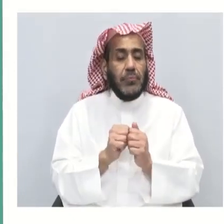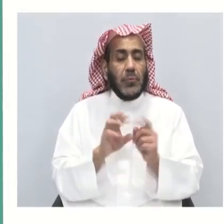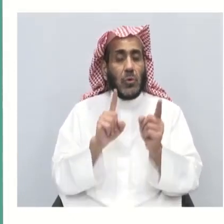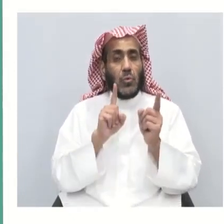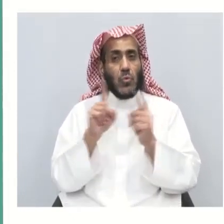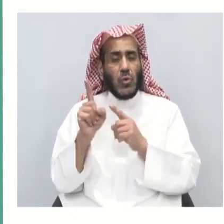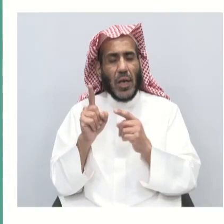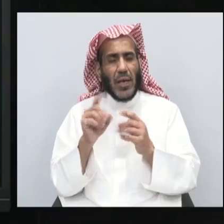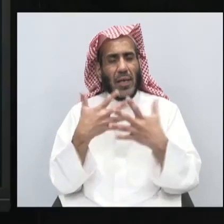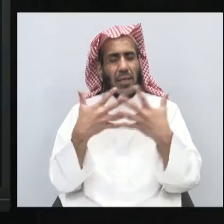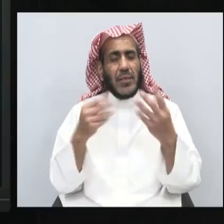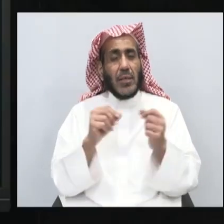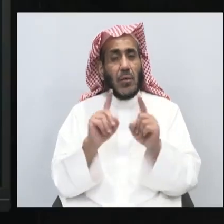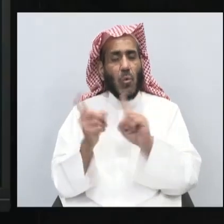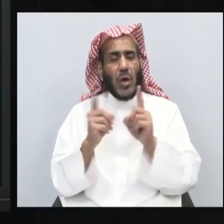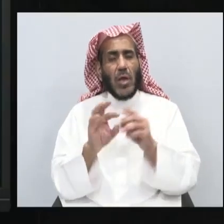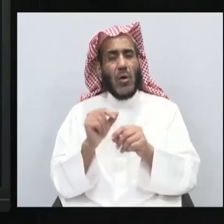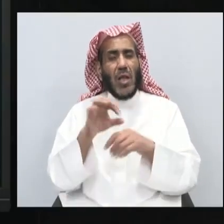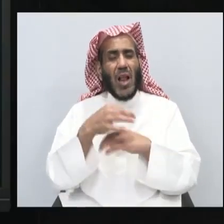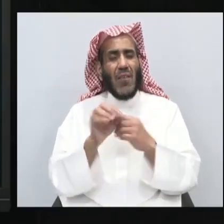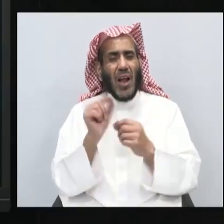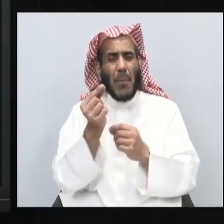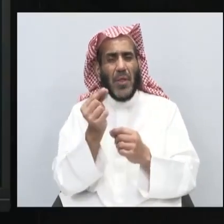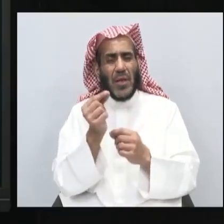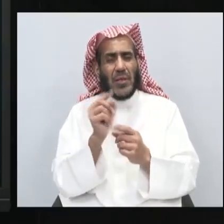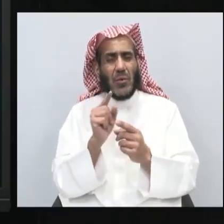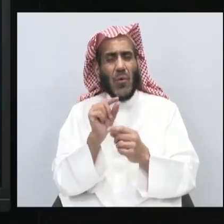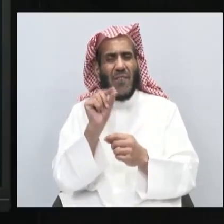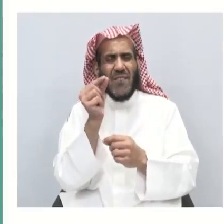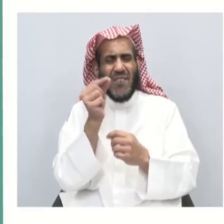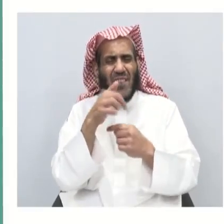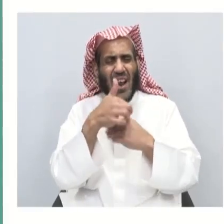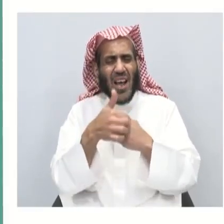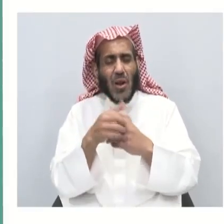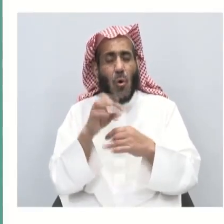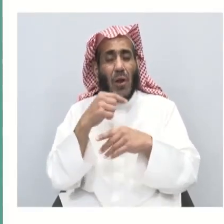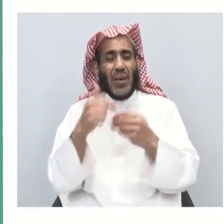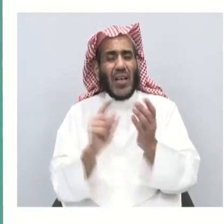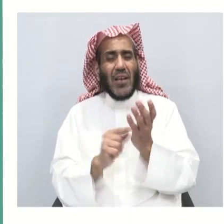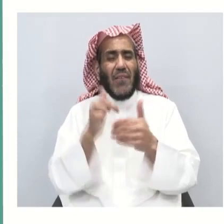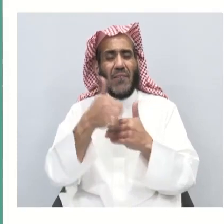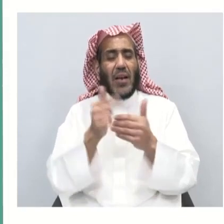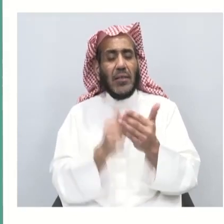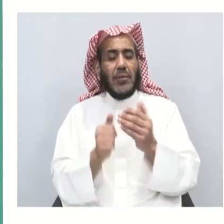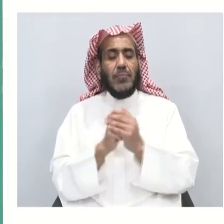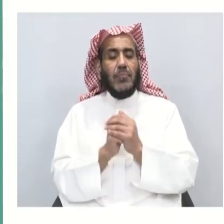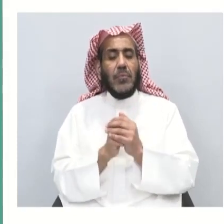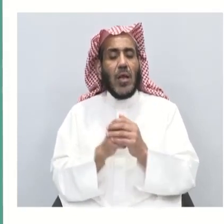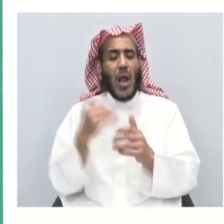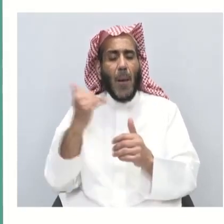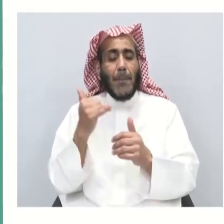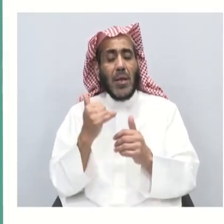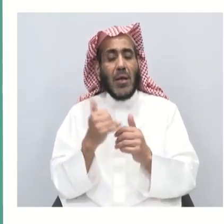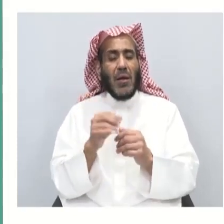نشاهد المقارنة. ذوات الفلقة، البذرة تكون فلقة والفلقتين فلقتين. الأهمية